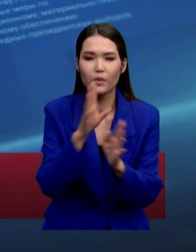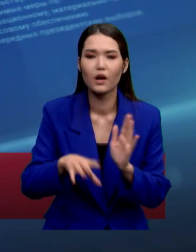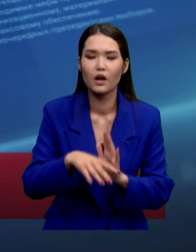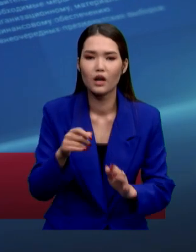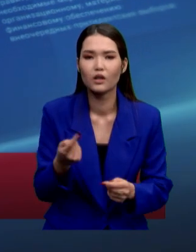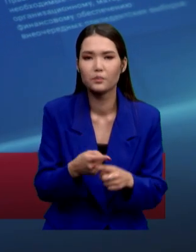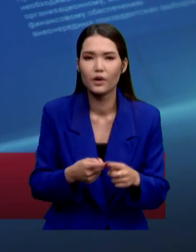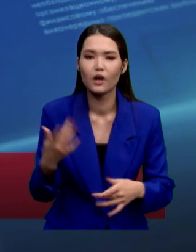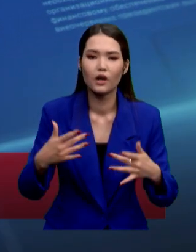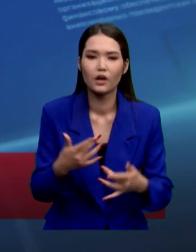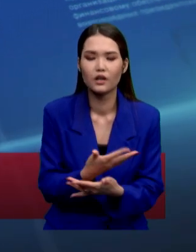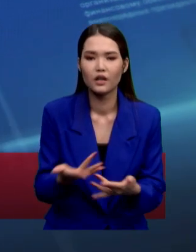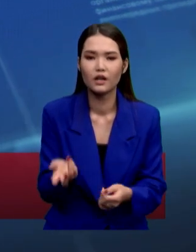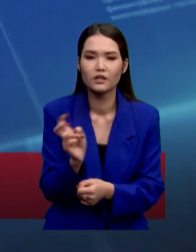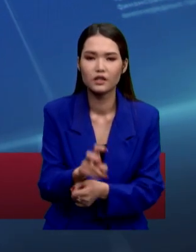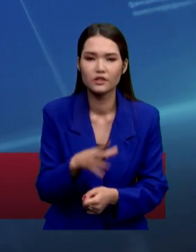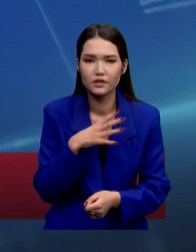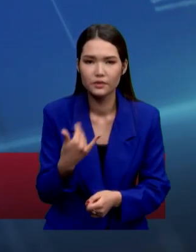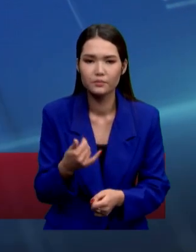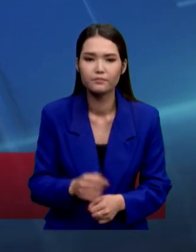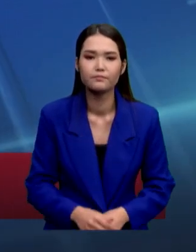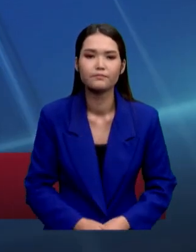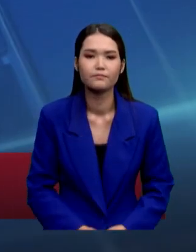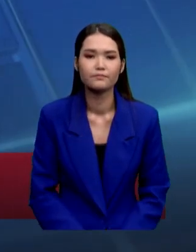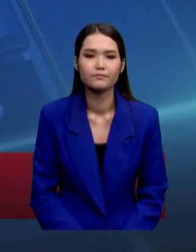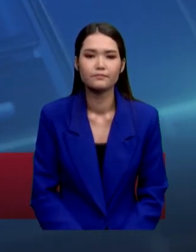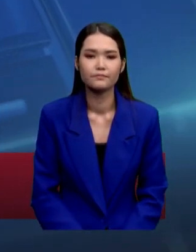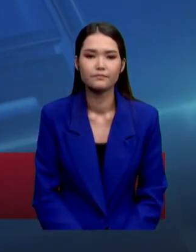моржи согрелись пробежкой и даже не спотели.